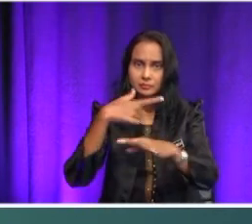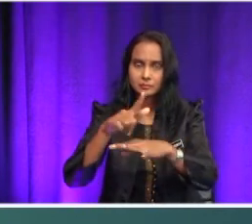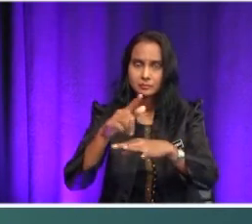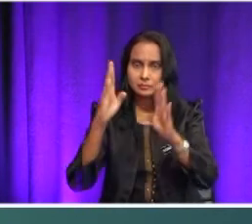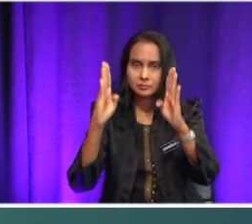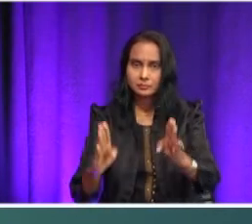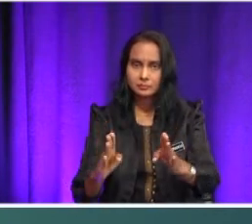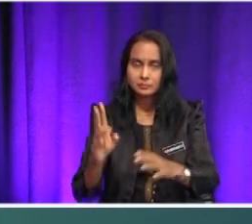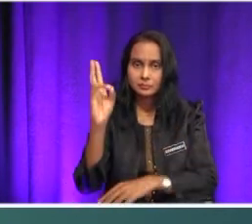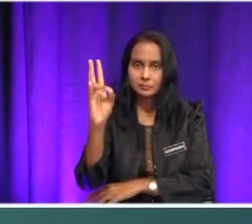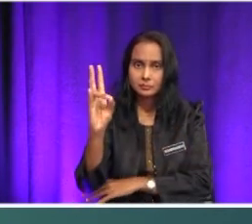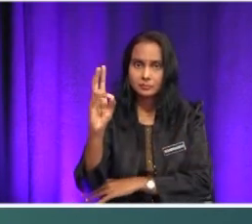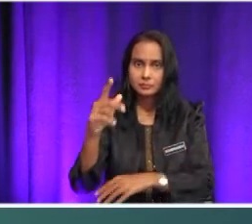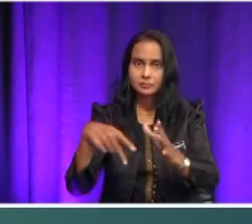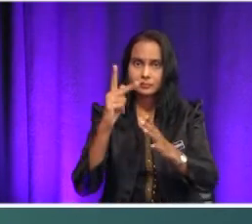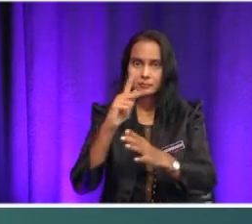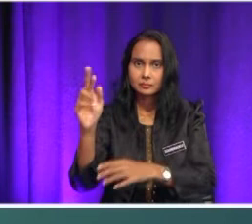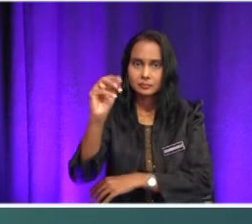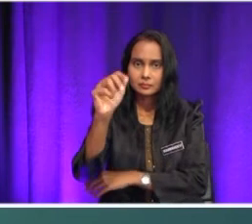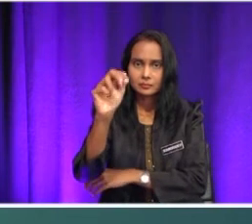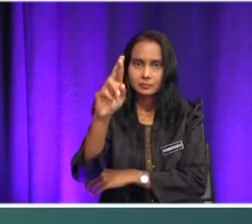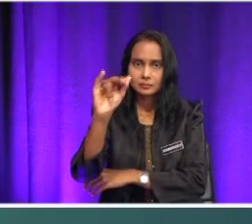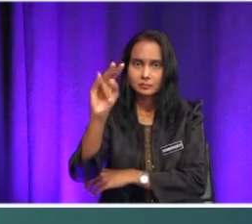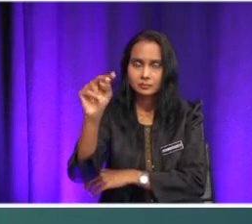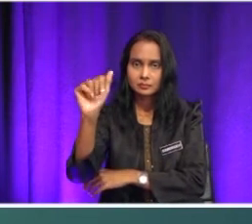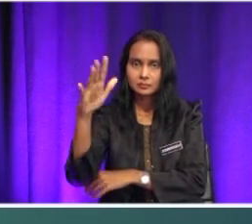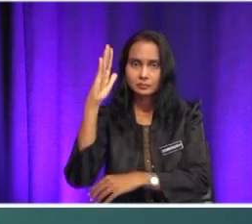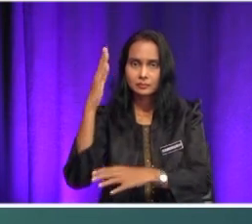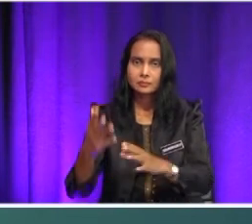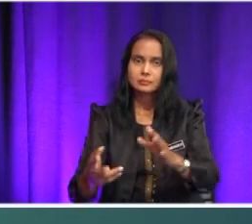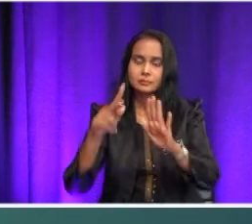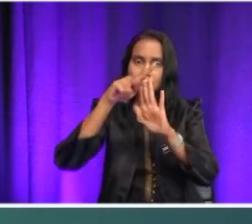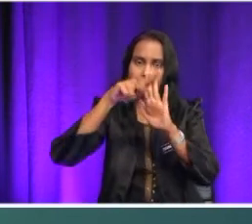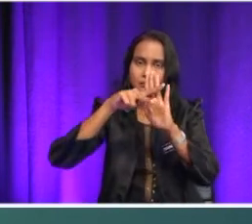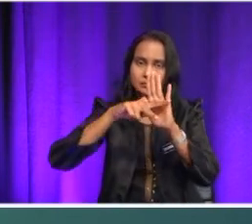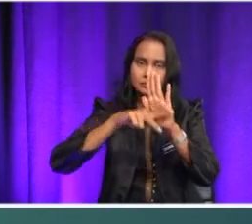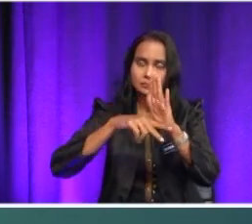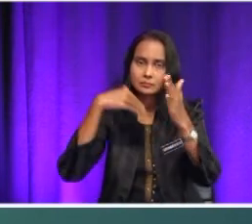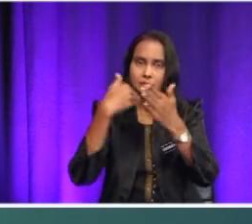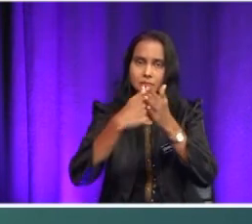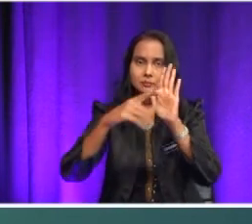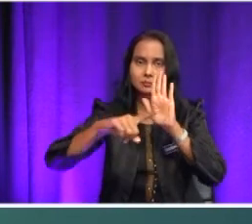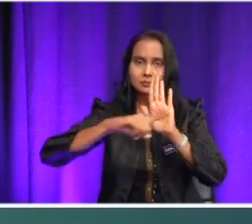keluaran majenar kita semakin menurun Sehingga mencapai negative